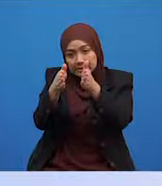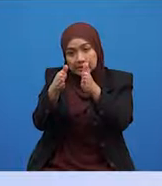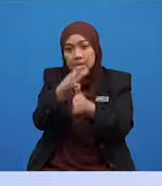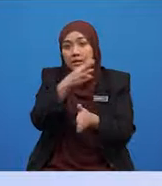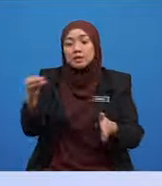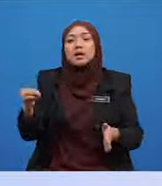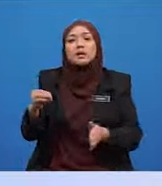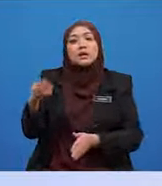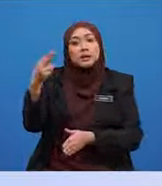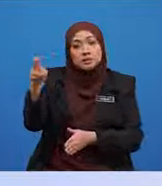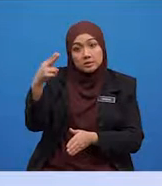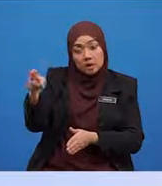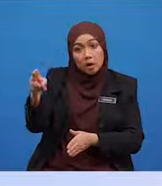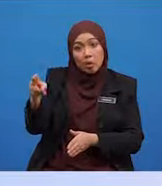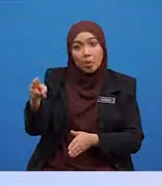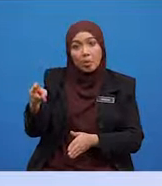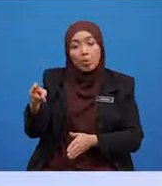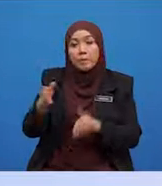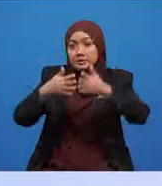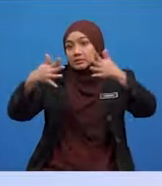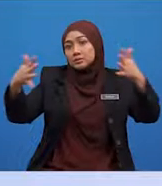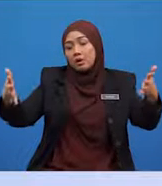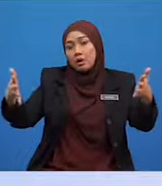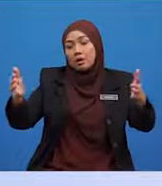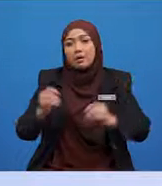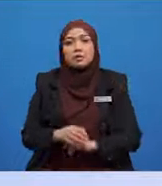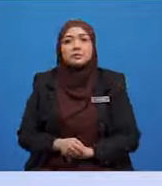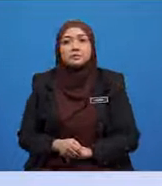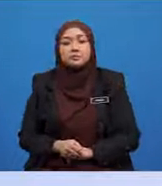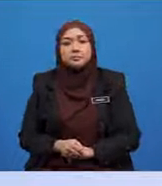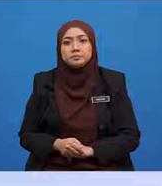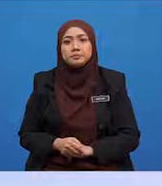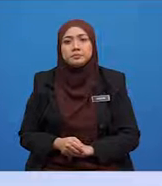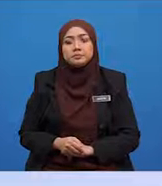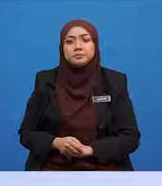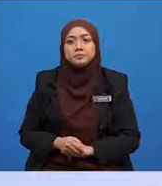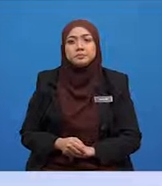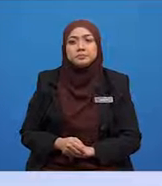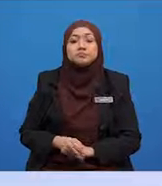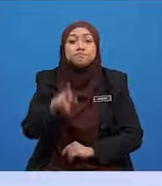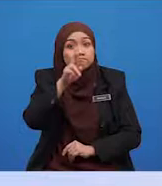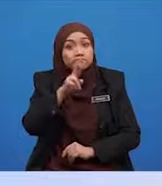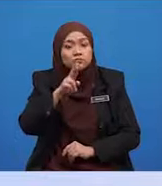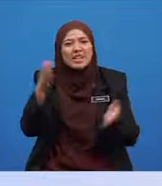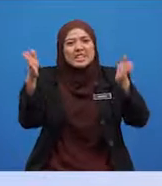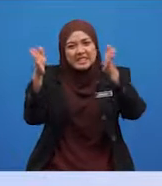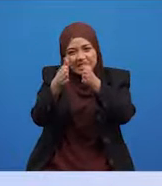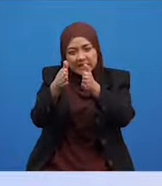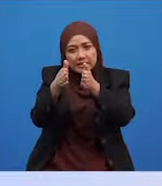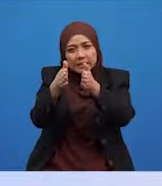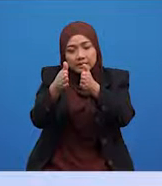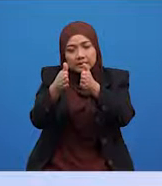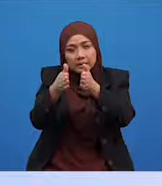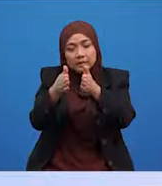warna hijau menunjukkan sektor major. Rantau sektor minor lebih kecil dari